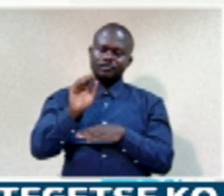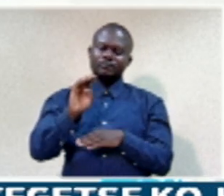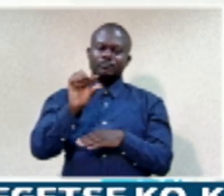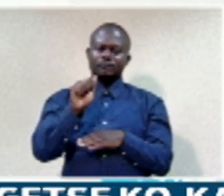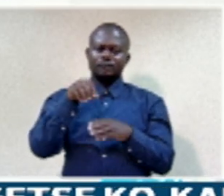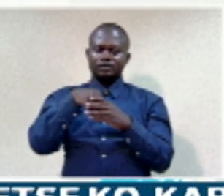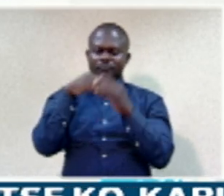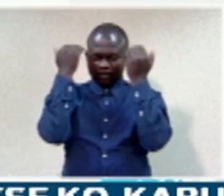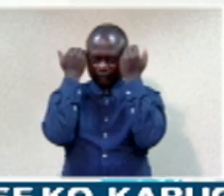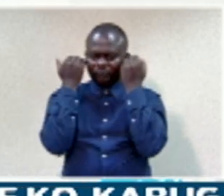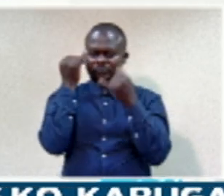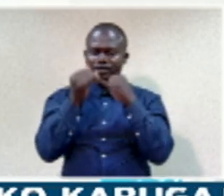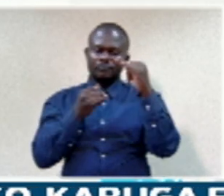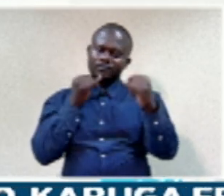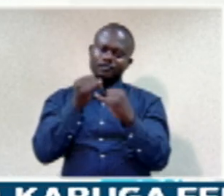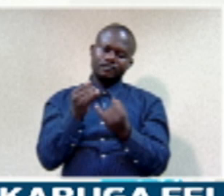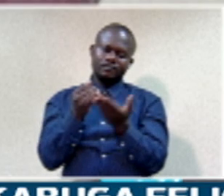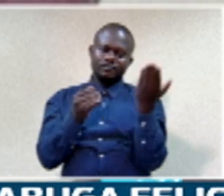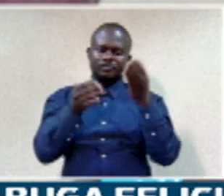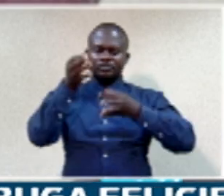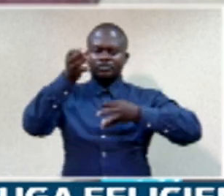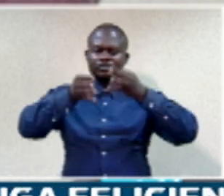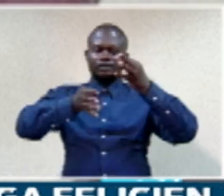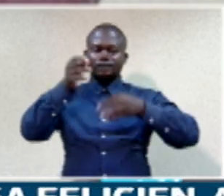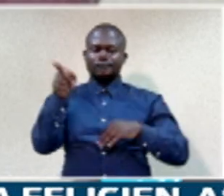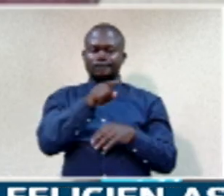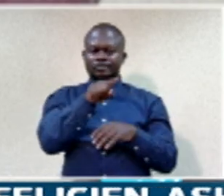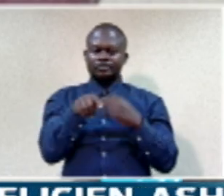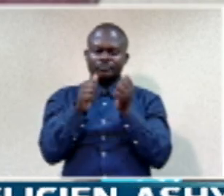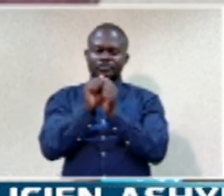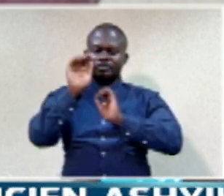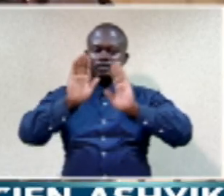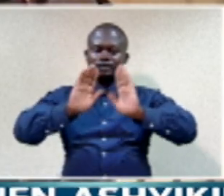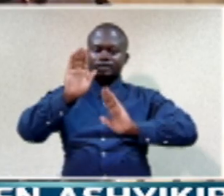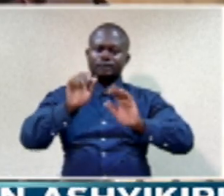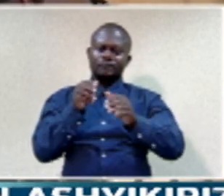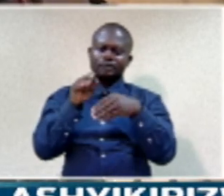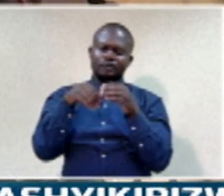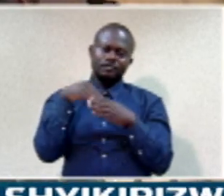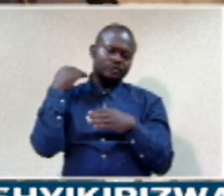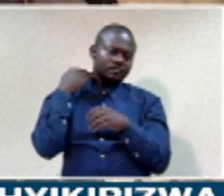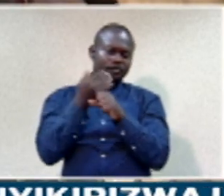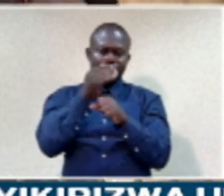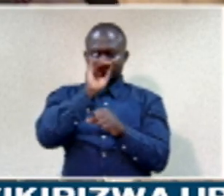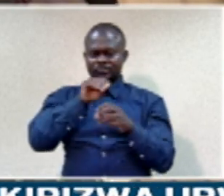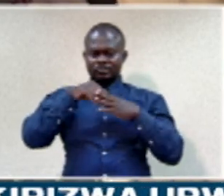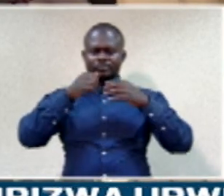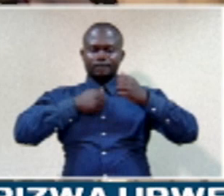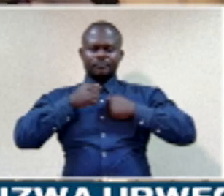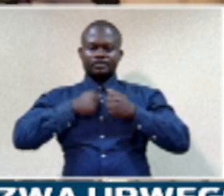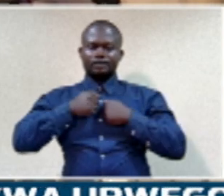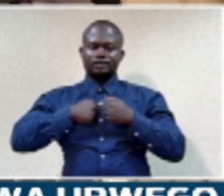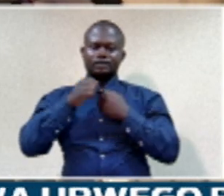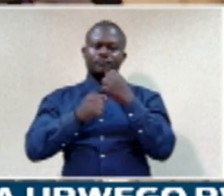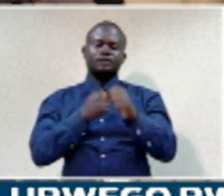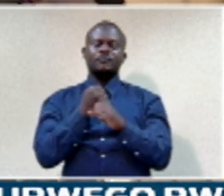imbere y'ubutabera mpuzamahanga kuburanishwa rero ku byaha ndetse n'uruhare akurikiranyweho muri Jenoside yakorewe Abatutsi mu Rwanda mu